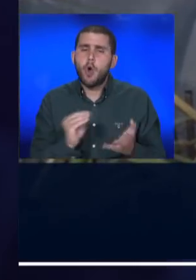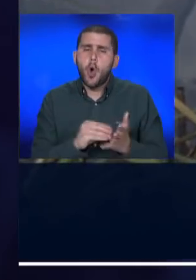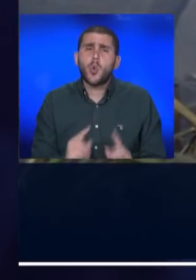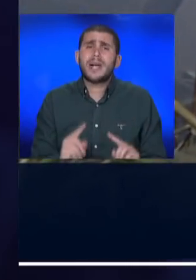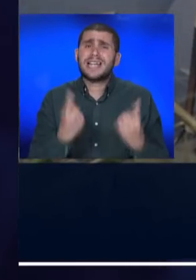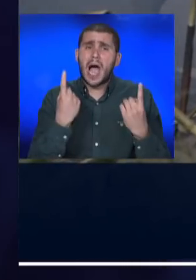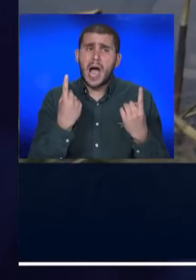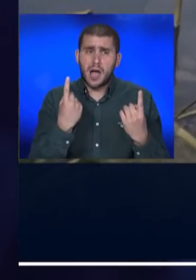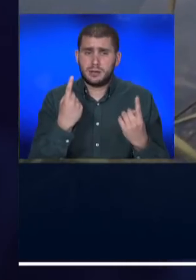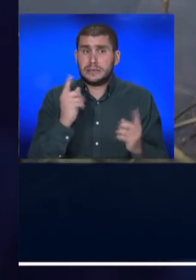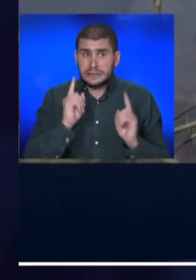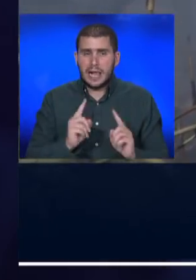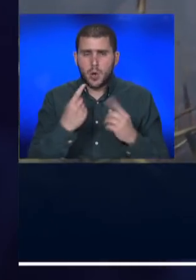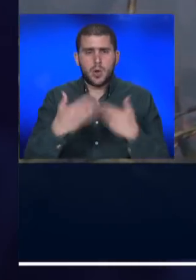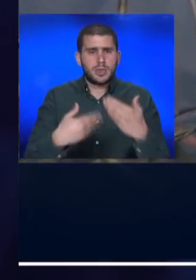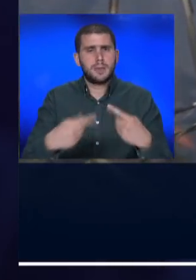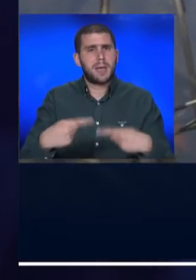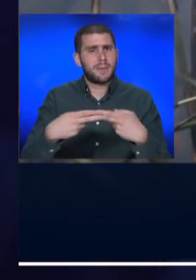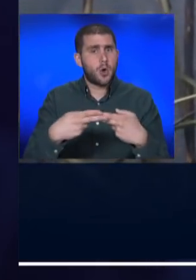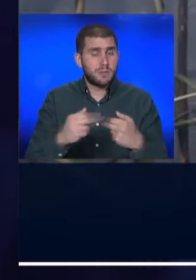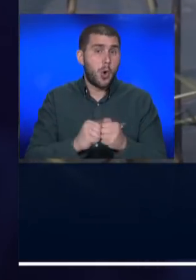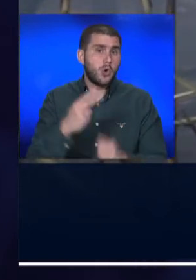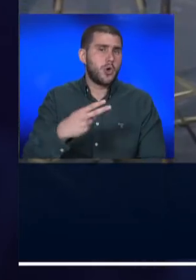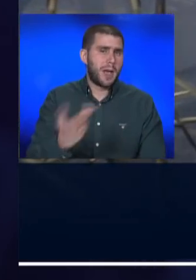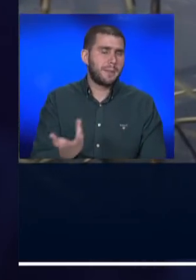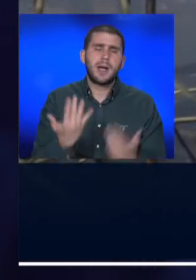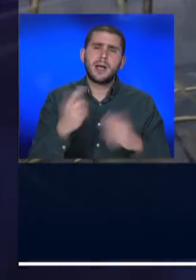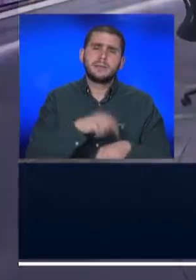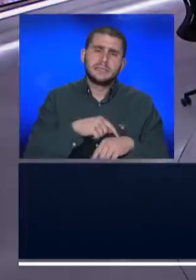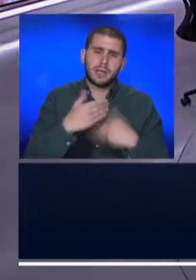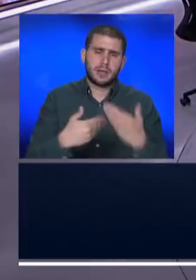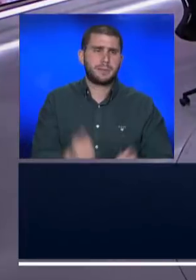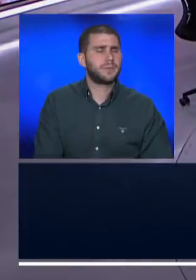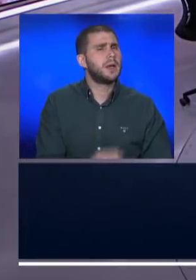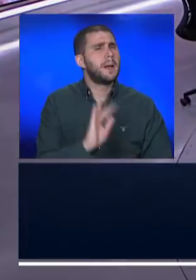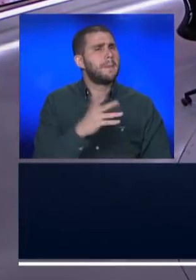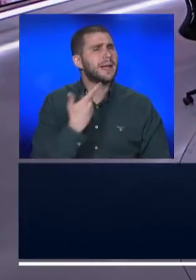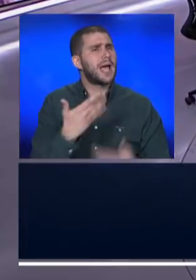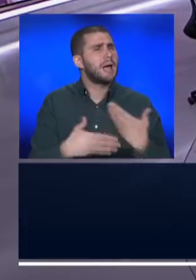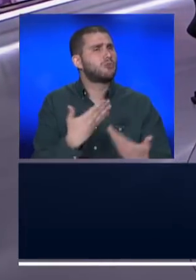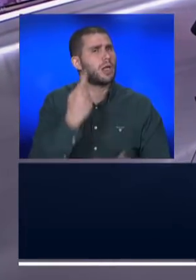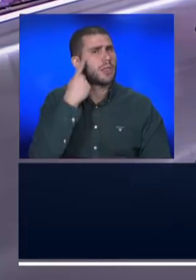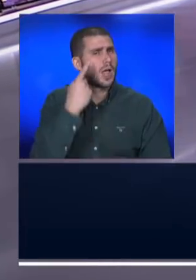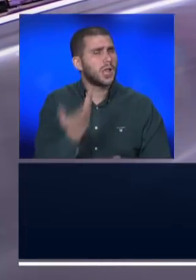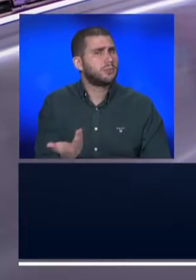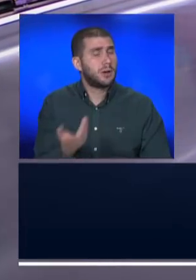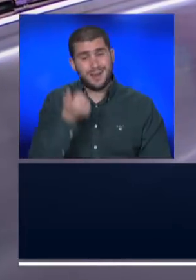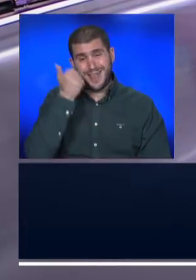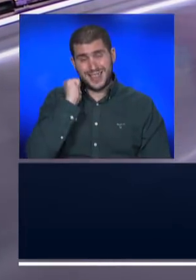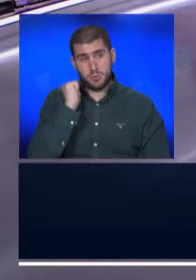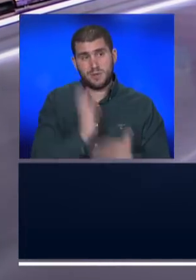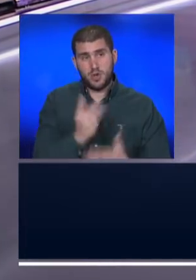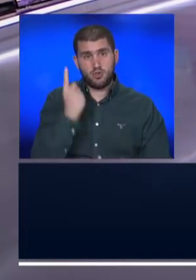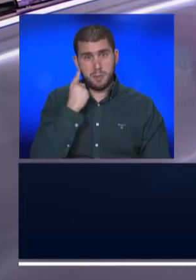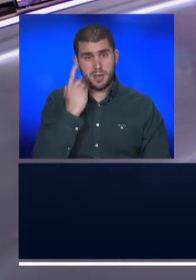לקרות ביממה הקרובה או בשתי יממות הקרובות, כמה זמן שהמבצע יימשך. ואז מה יהיה מהלך ההמשך? כשאנחנו אתמול, אגב, שמעת את הדברים של אלוף